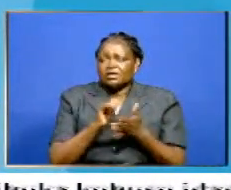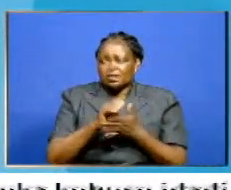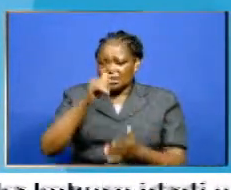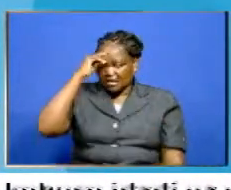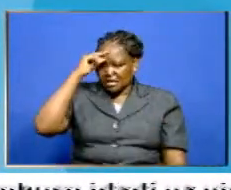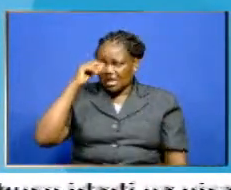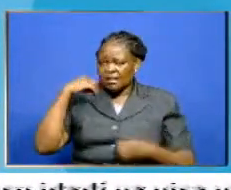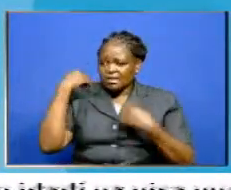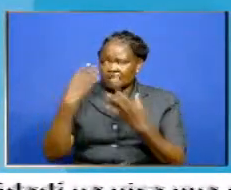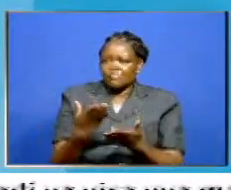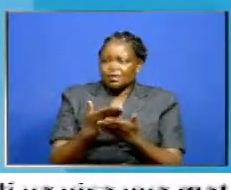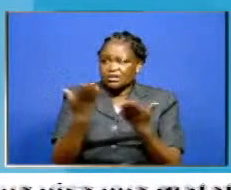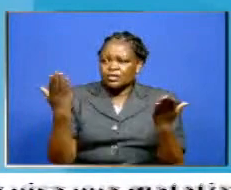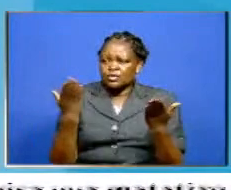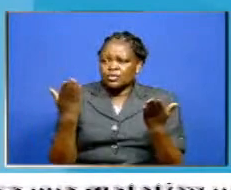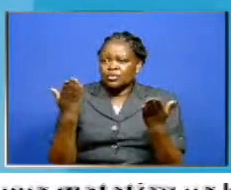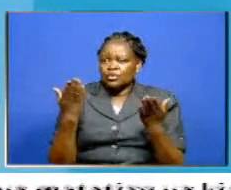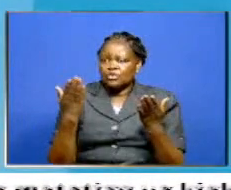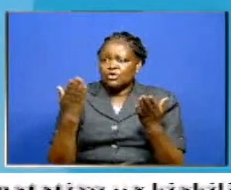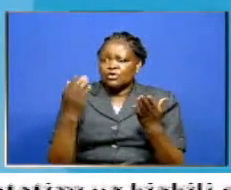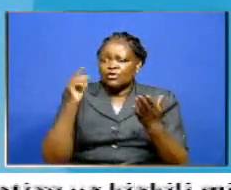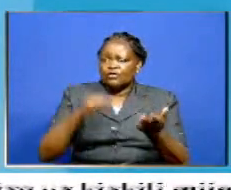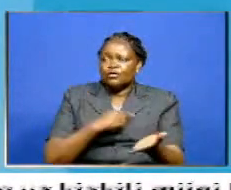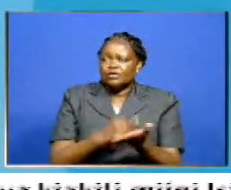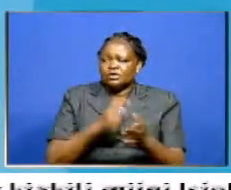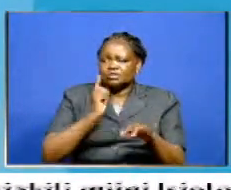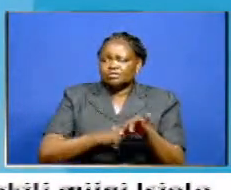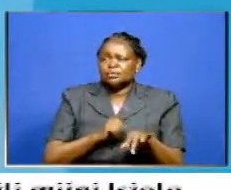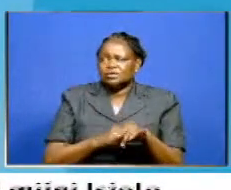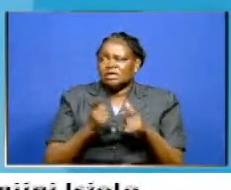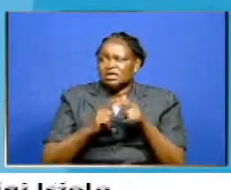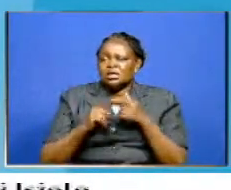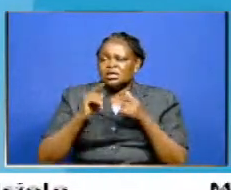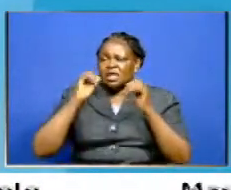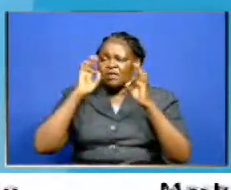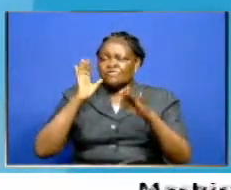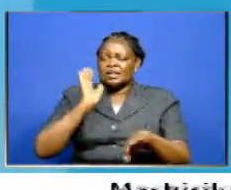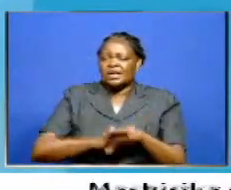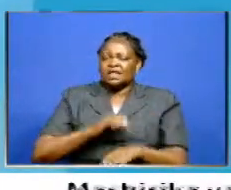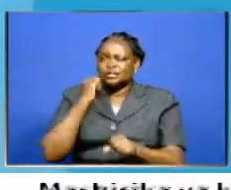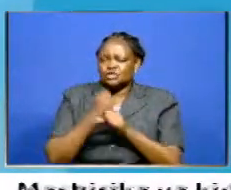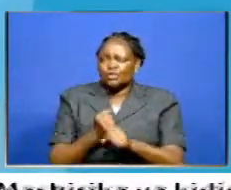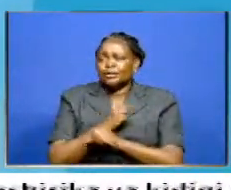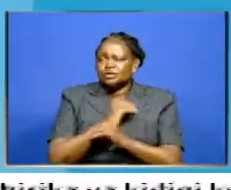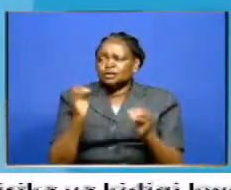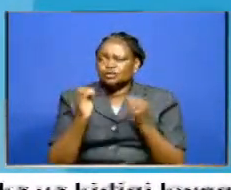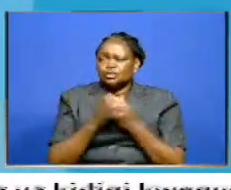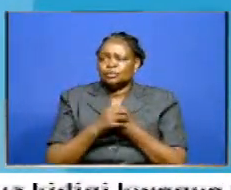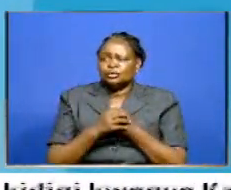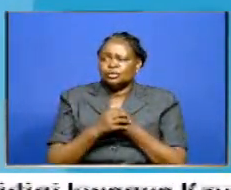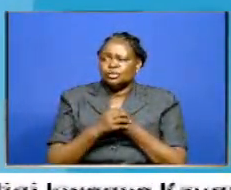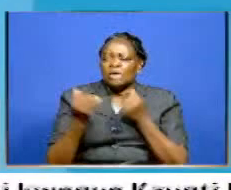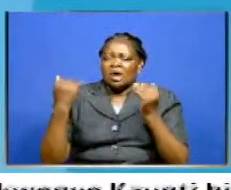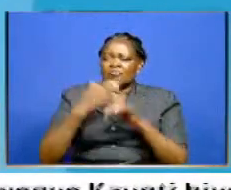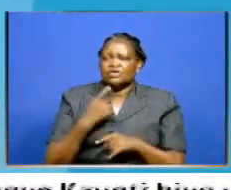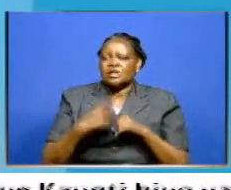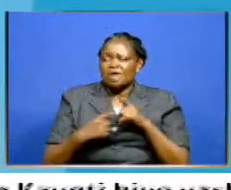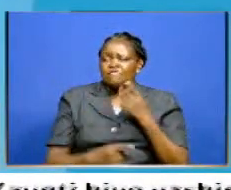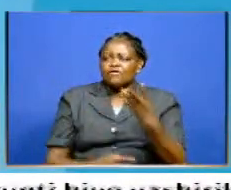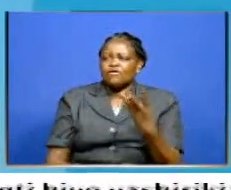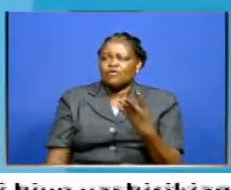serikali imekupatia kwa mfumo grace period, usipopata kazi baada ya miaka